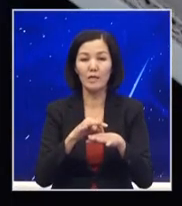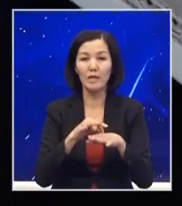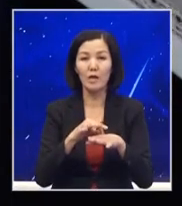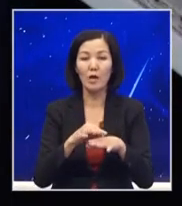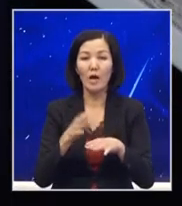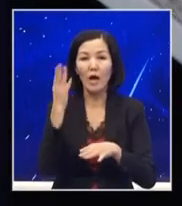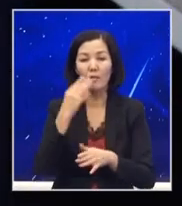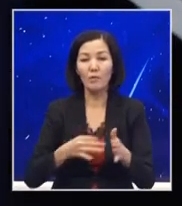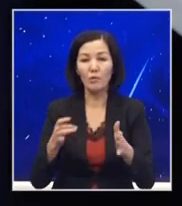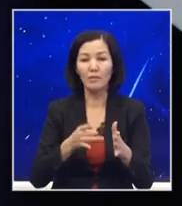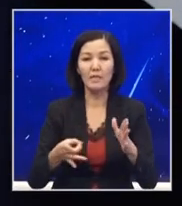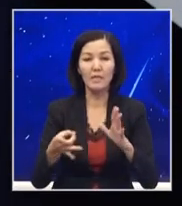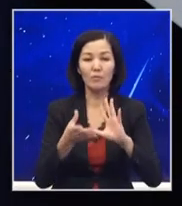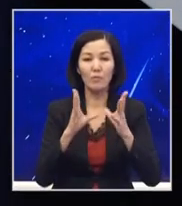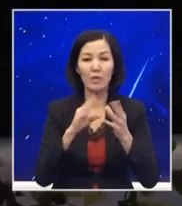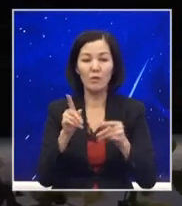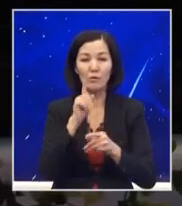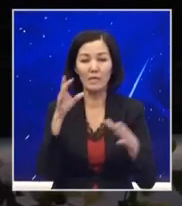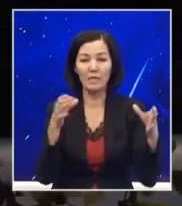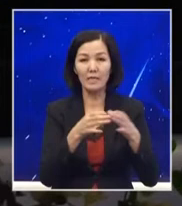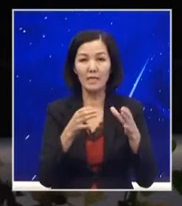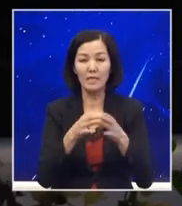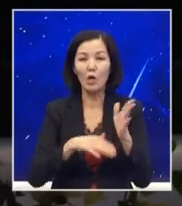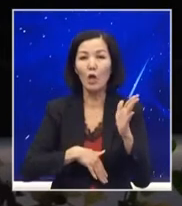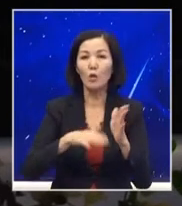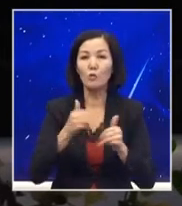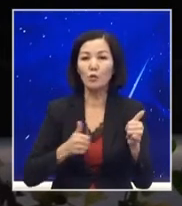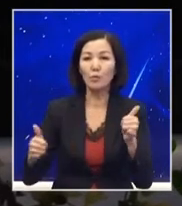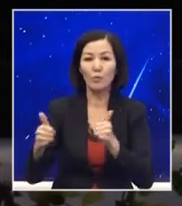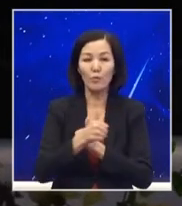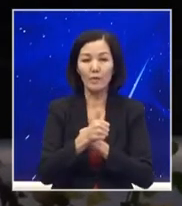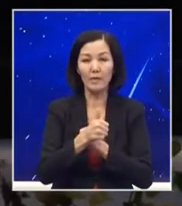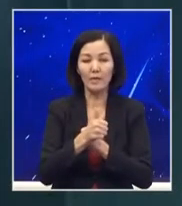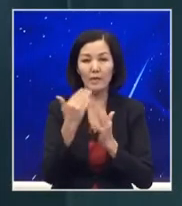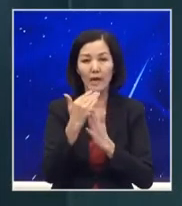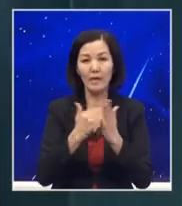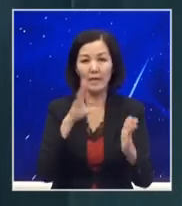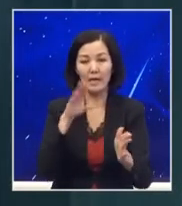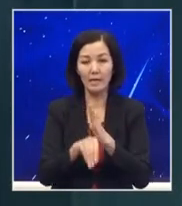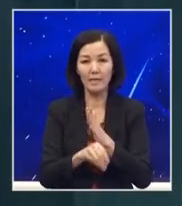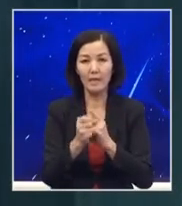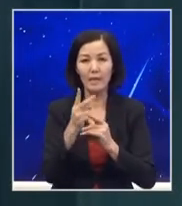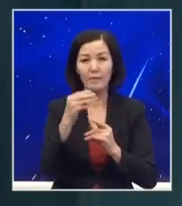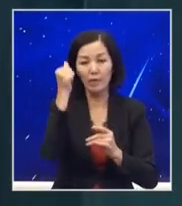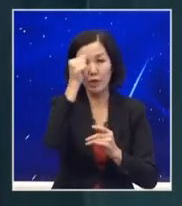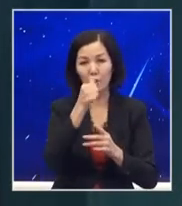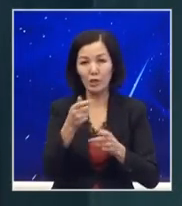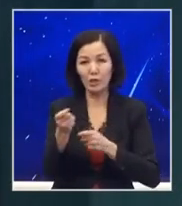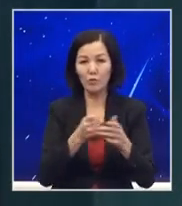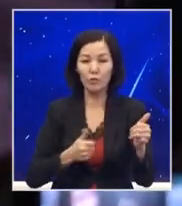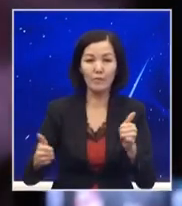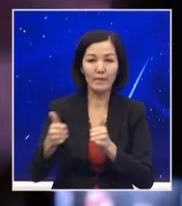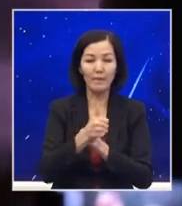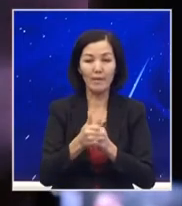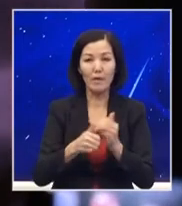облысымыз республикалық деңгейде жасыл ел жасақтарының үздік топ бастаушылар қатарында. Штаб мүшелері бірнеше жылдан бері көш бастап келеді. Биыл